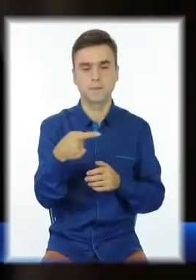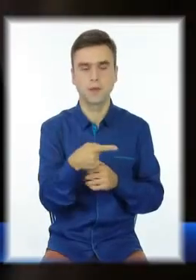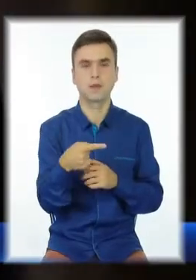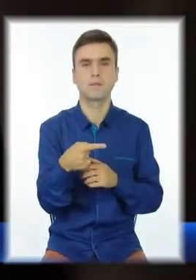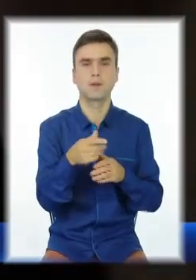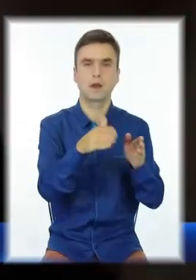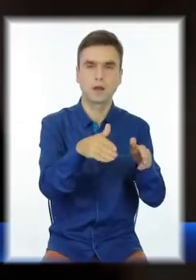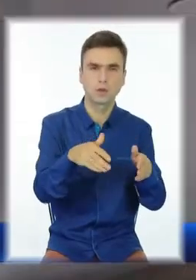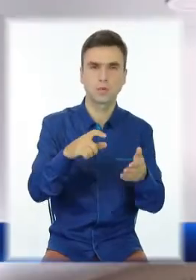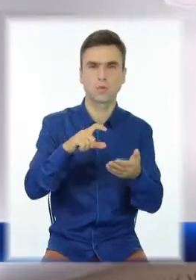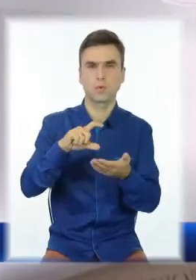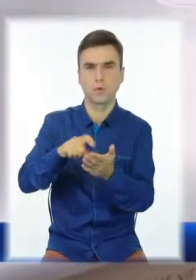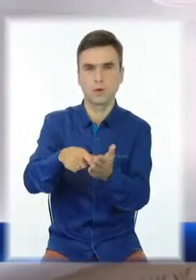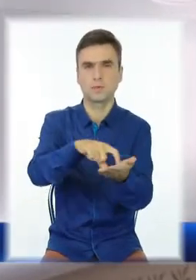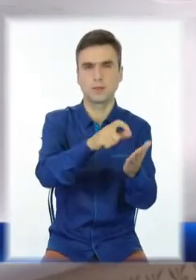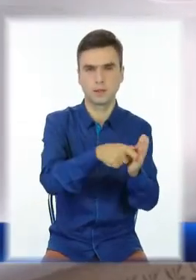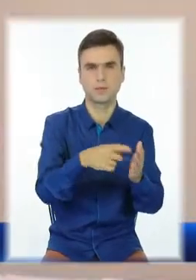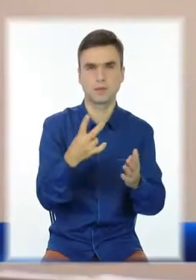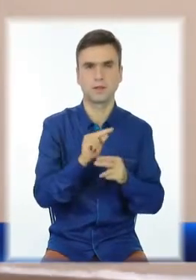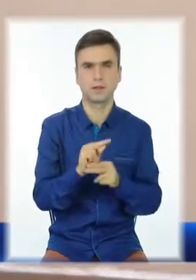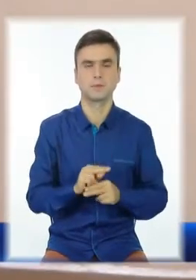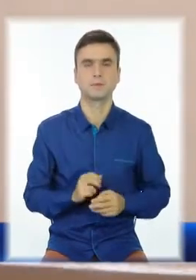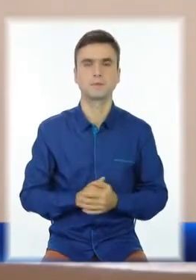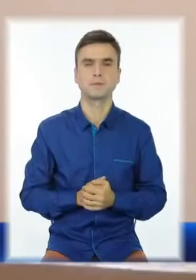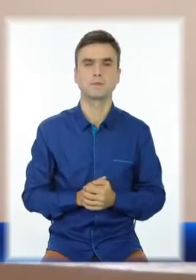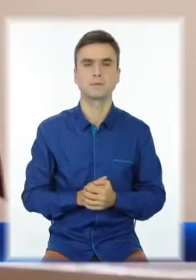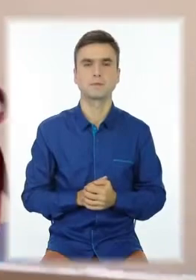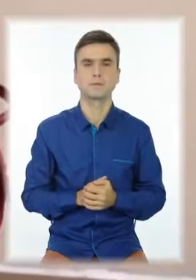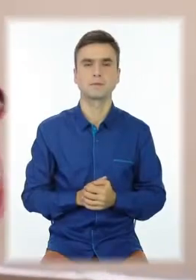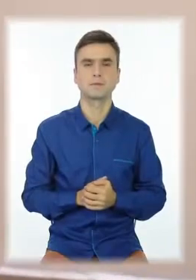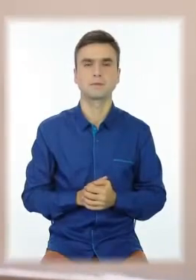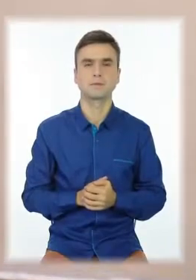першому поверсі. Карина Гутяр, Роберт Сіваков, Перший міський.